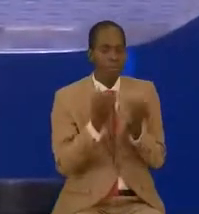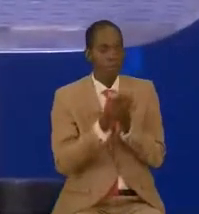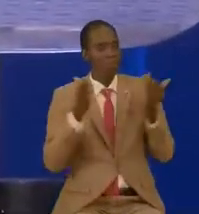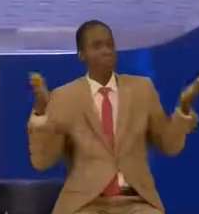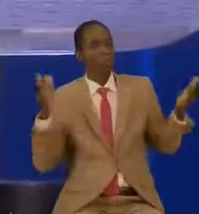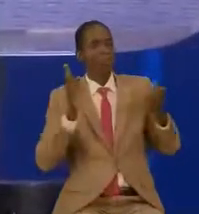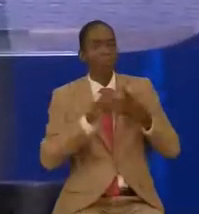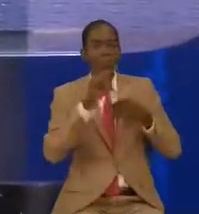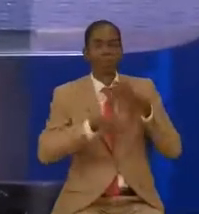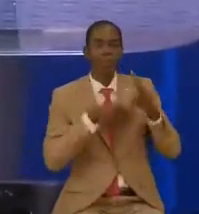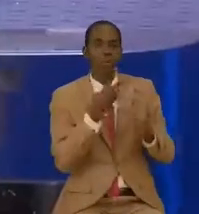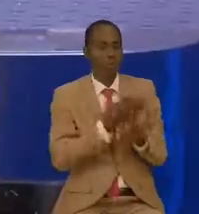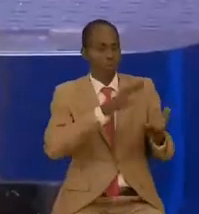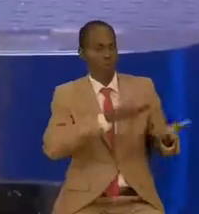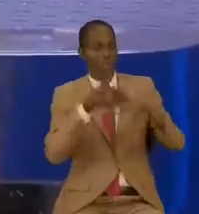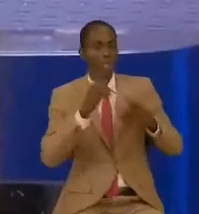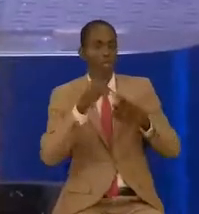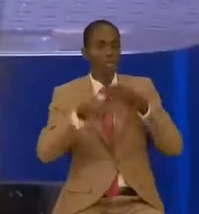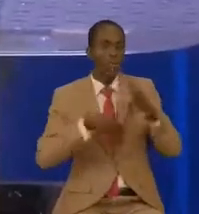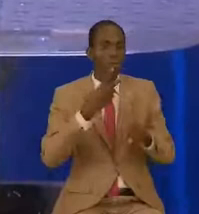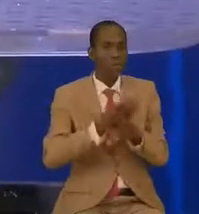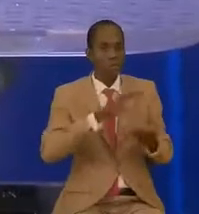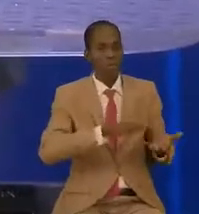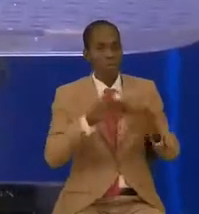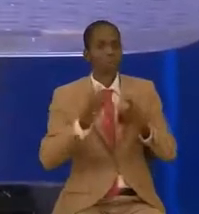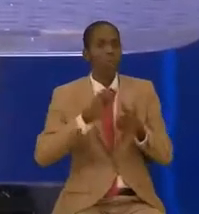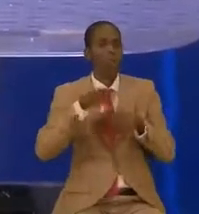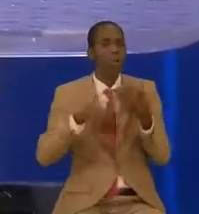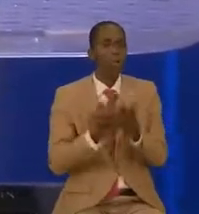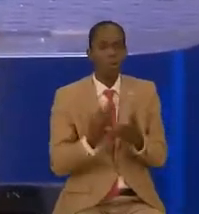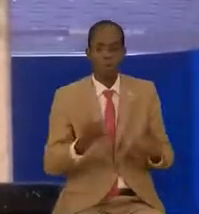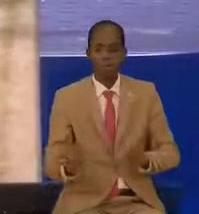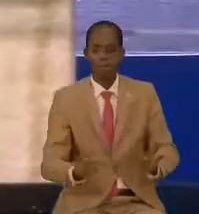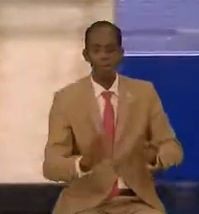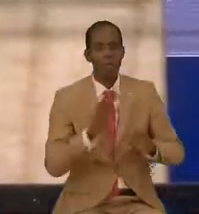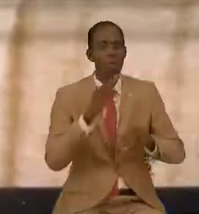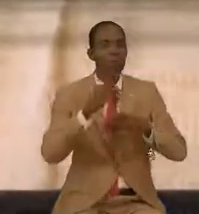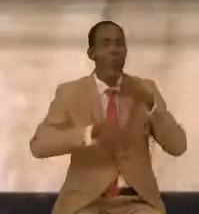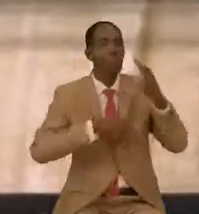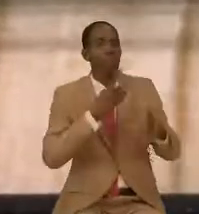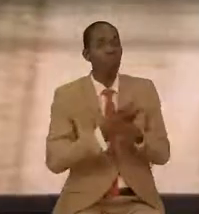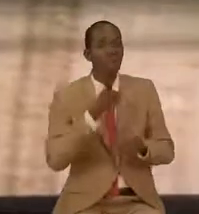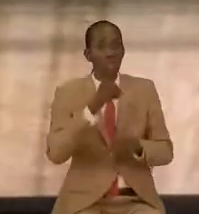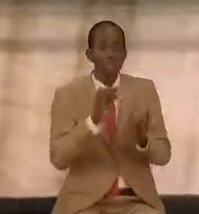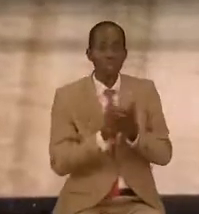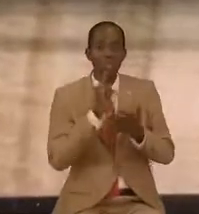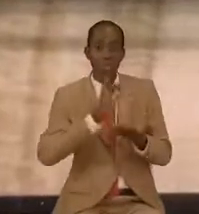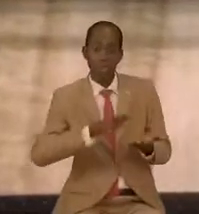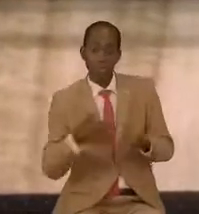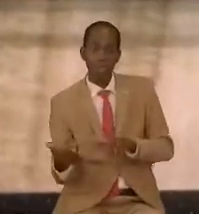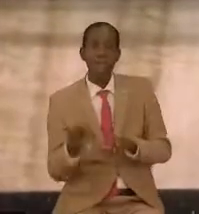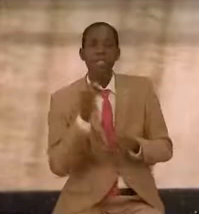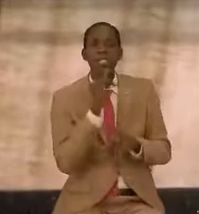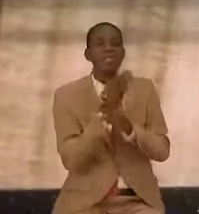mort, crucifié pour le monde, crucifié à toutes les actions du monde, car celui qui est